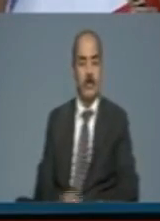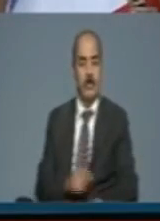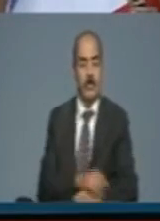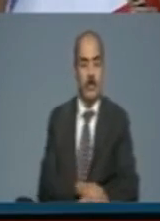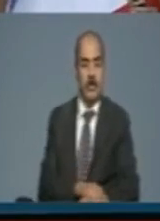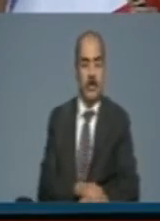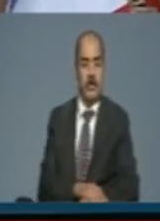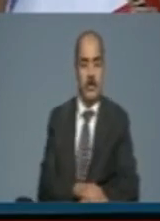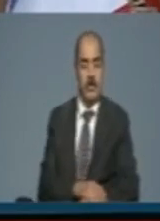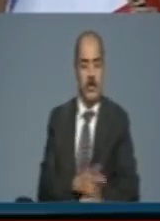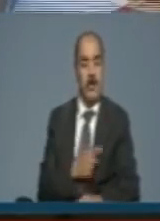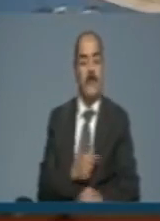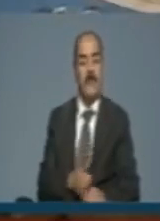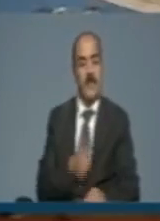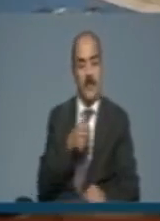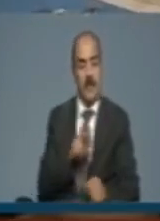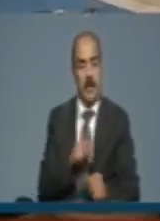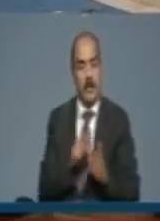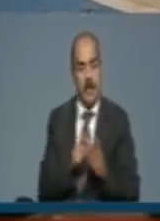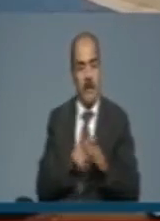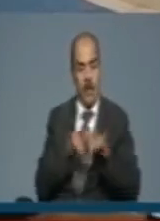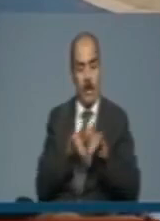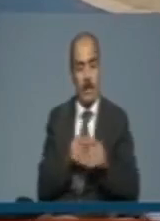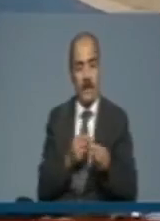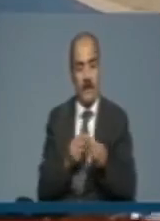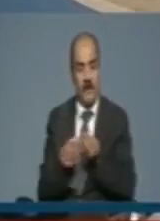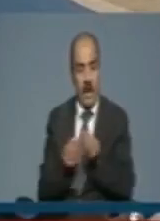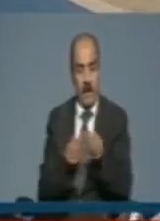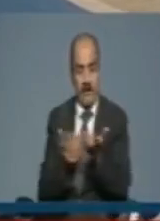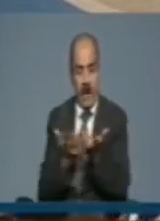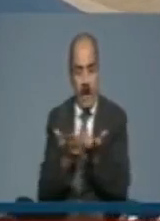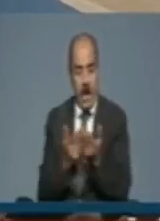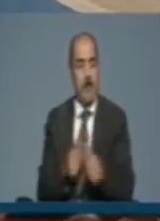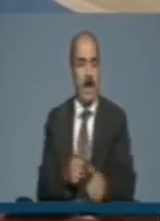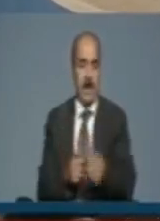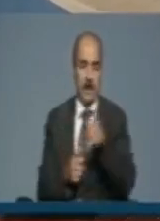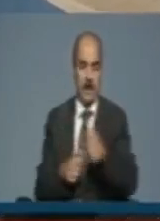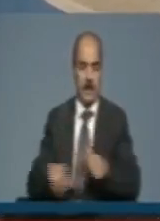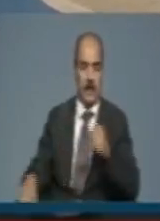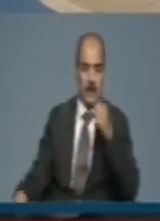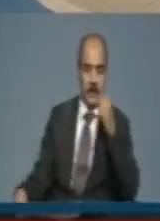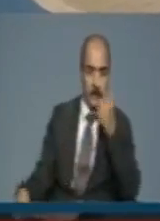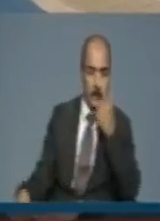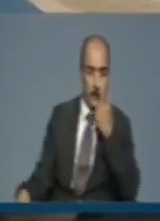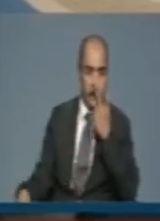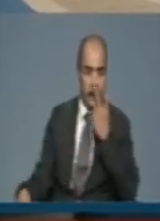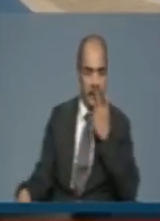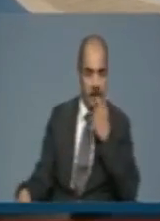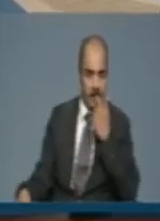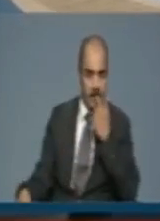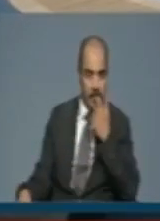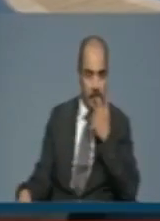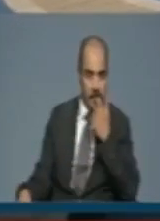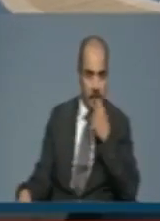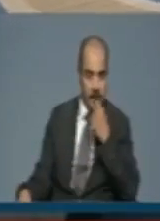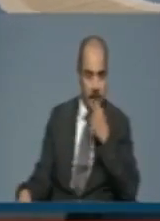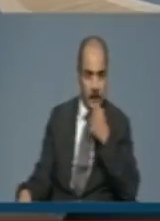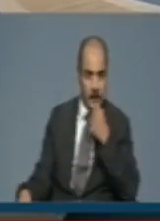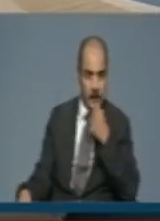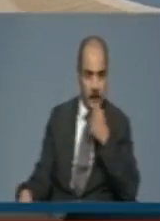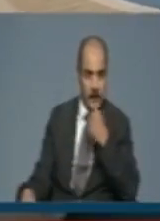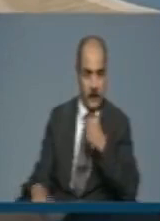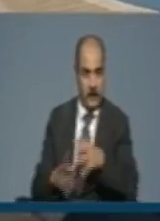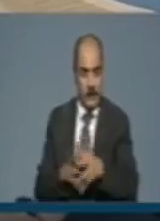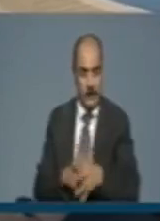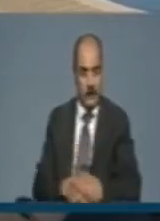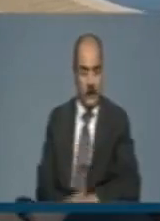أن يتم الحوار السلمي. Io credo che ci siano alcuni punti fermi da ribadire. أنا il أعتقد primo, أن يوجد بعض النقاط الهامة التي il يجب أن terrorismo ha نتحدث